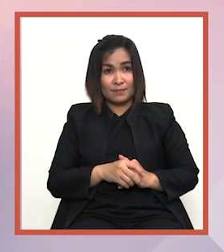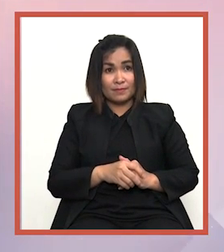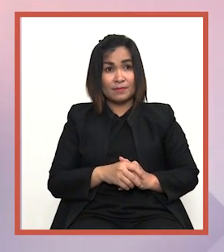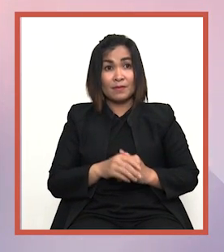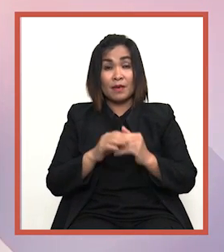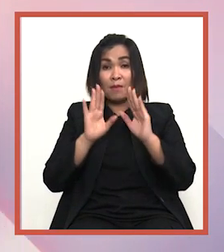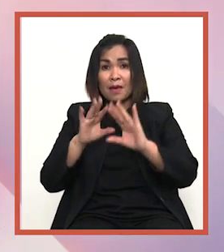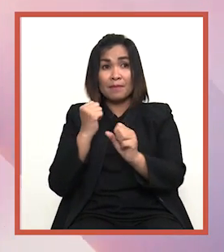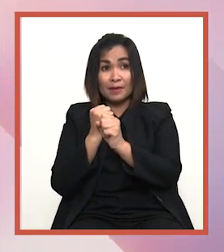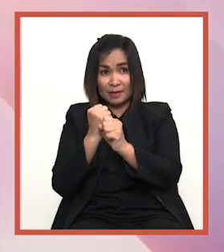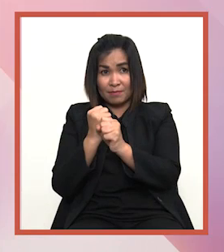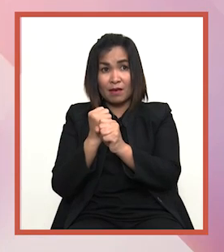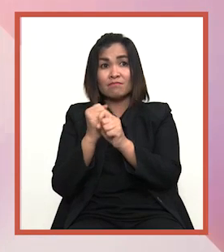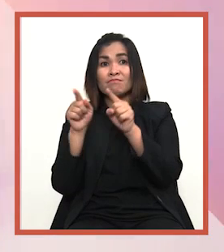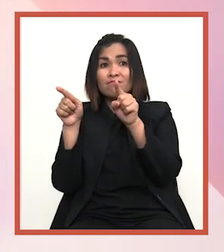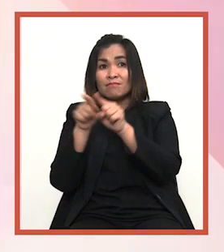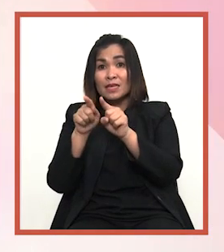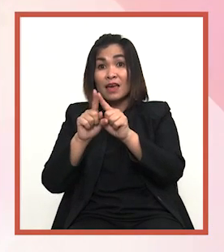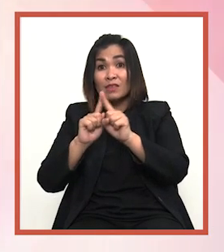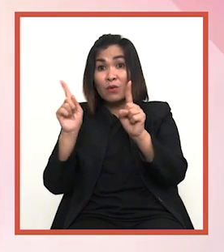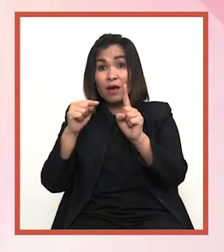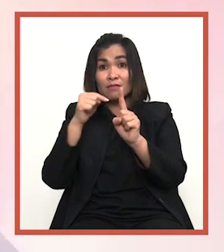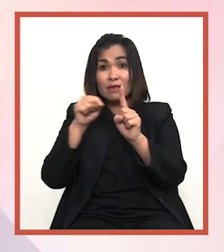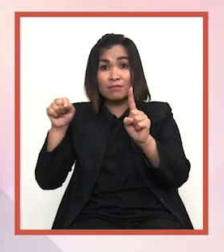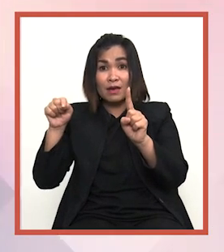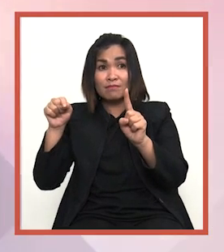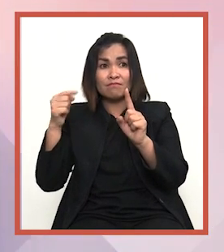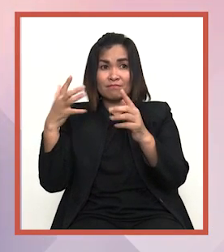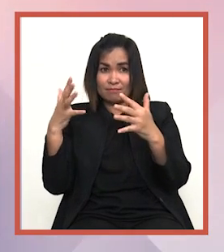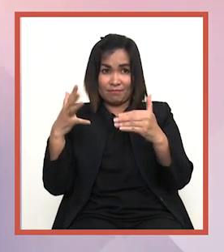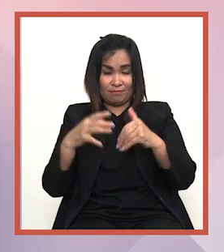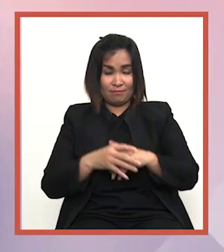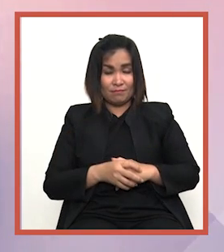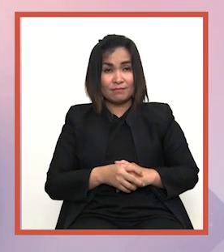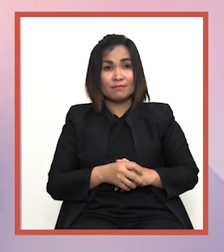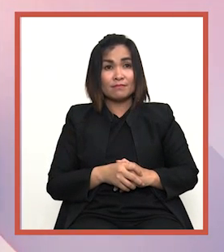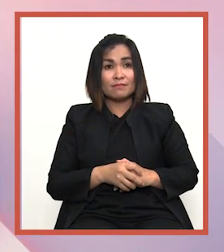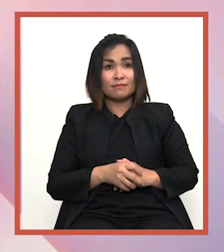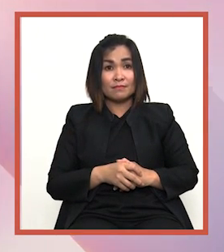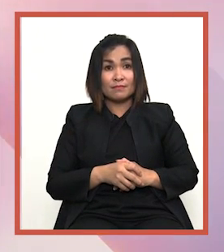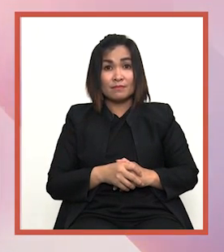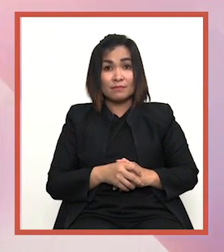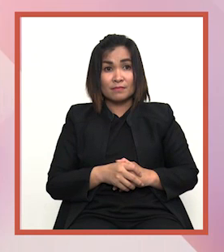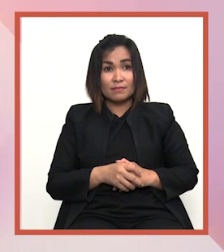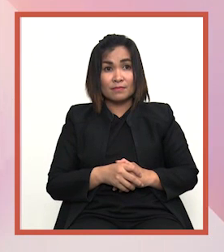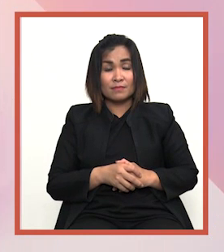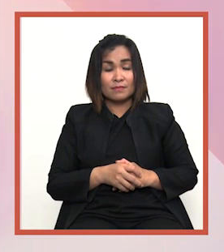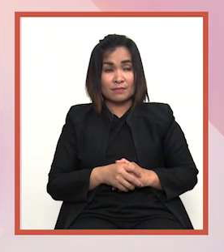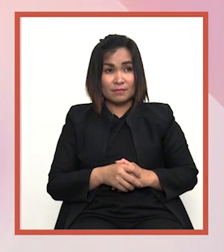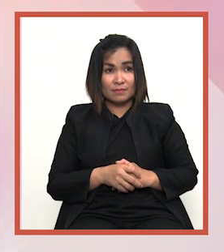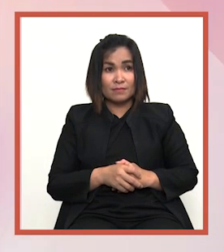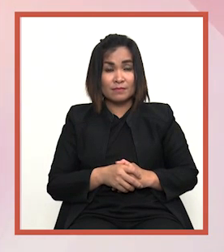ณ์ในแบบการทำงานก็เหมือนกันครับตัดแค่ตรงเส้นปะออกไปนะครับที่เหลือคงไว้น